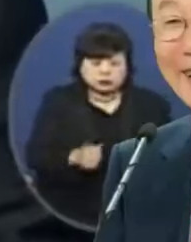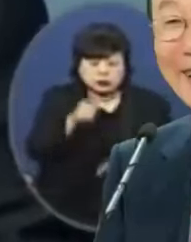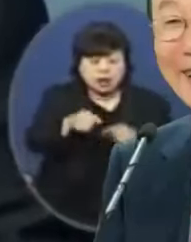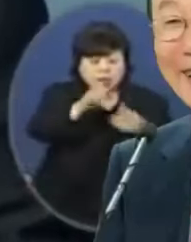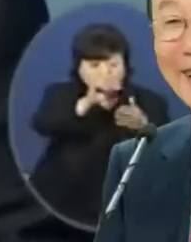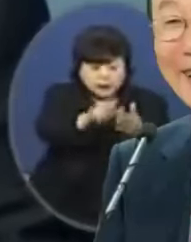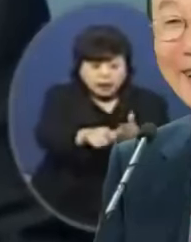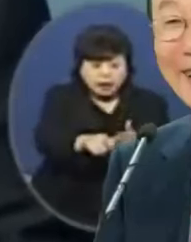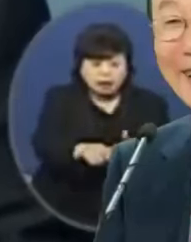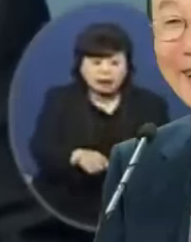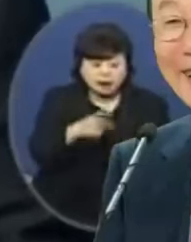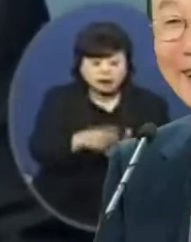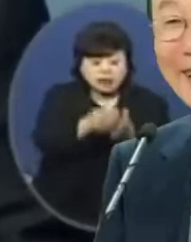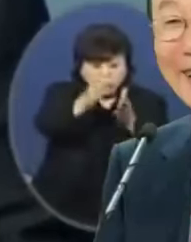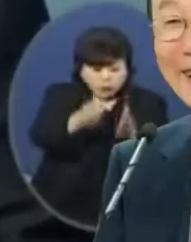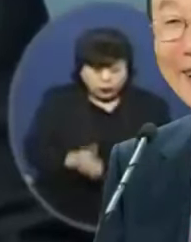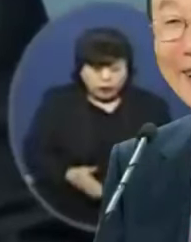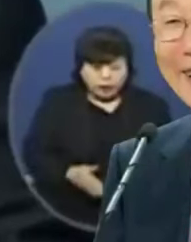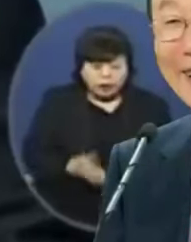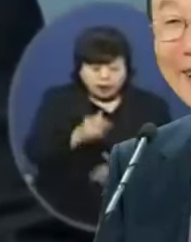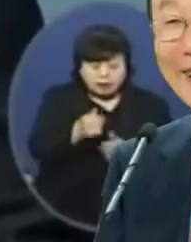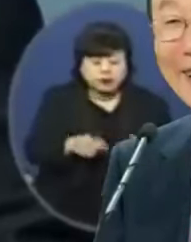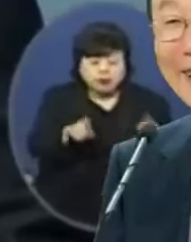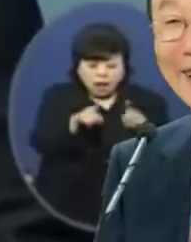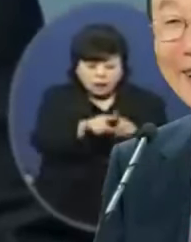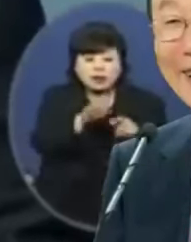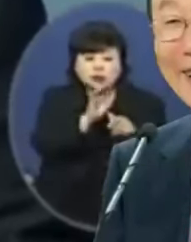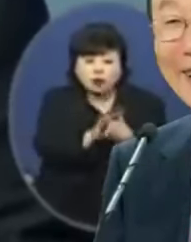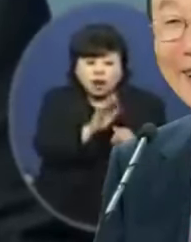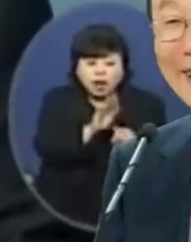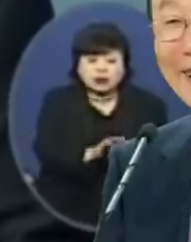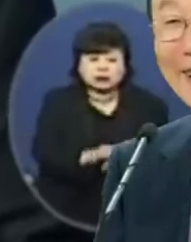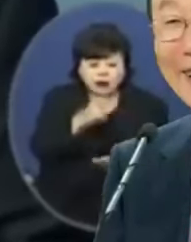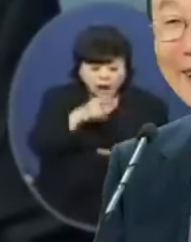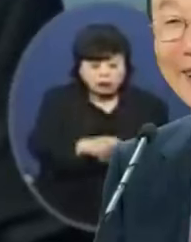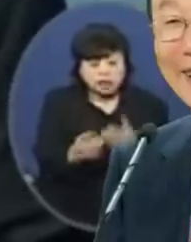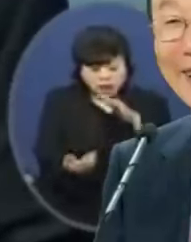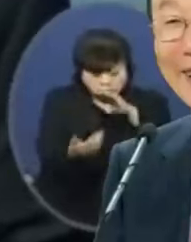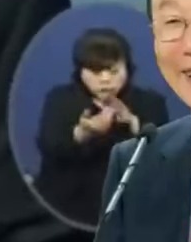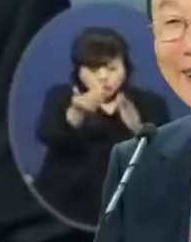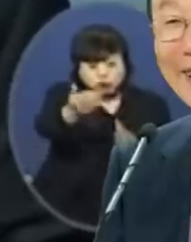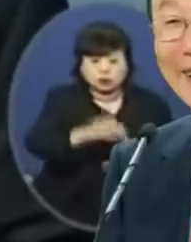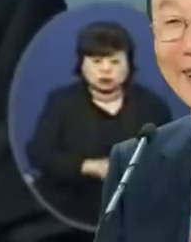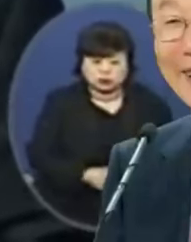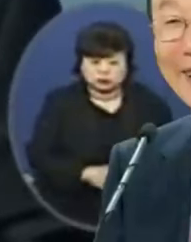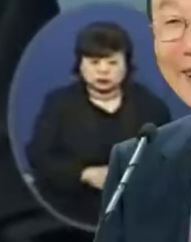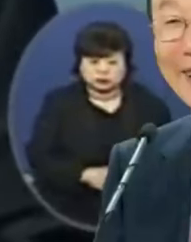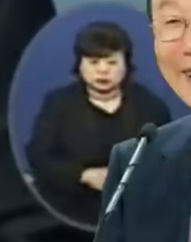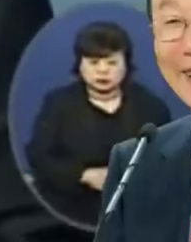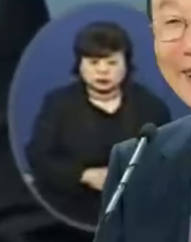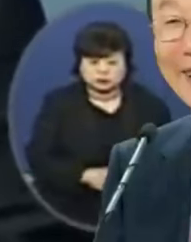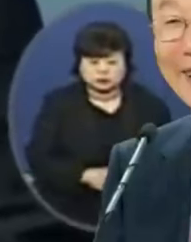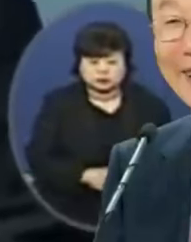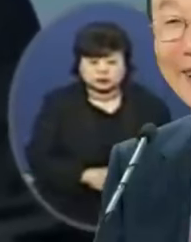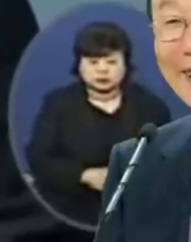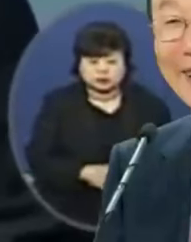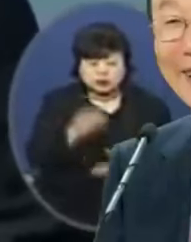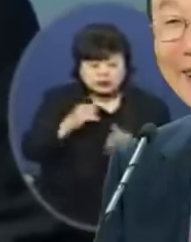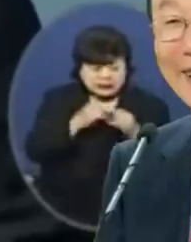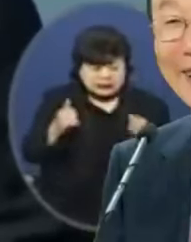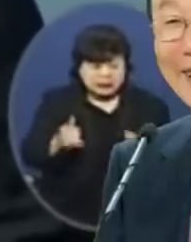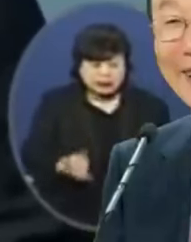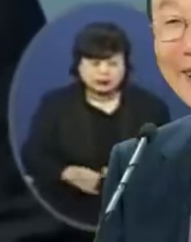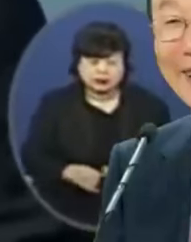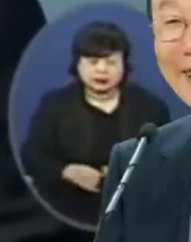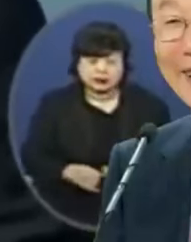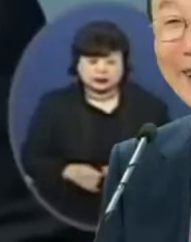나아가면 언약을 통하여 하나님께서 여러분과 함께 역사하사 언약이 이루어지게 만들어주는 것입니다. 이스라엘 백성이